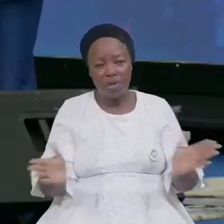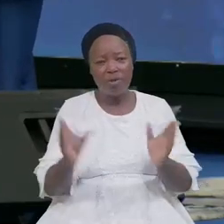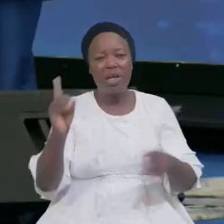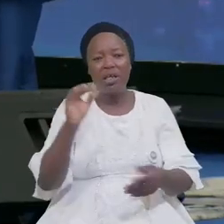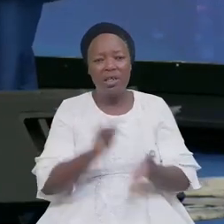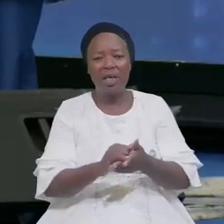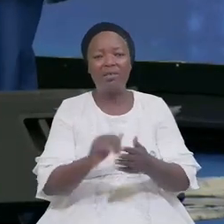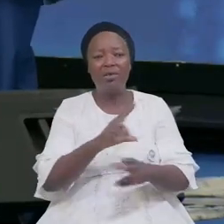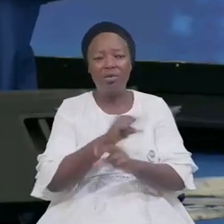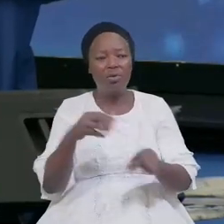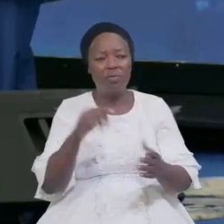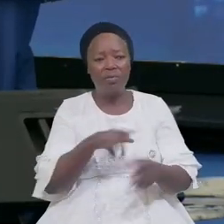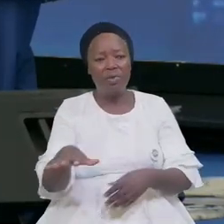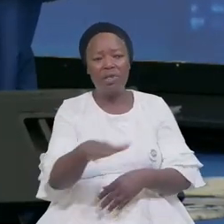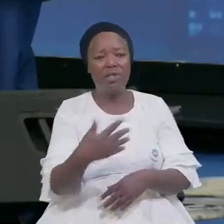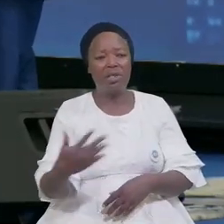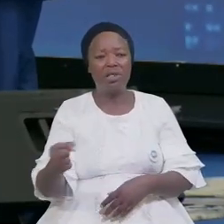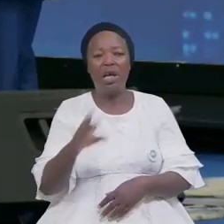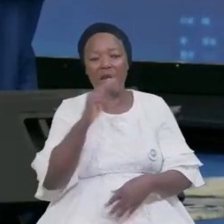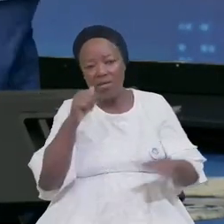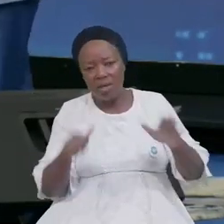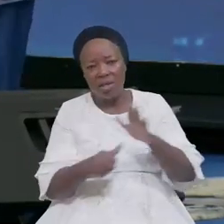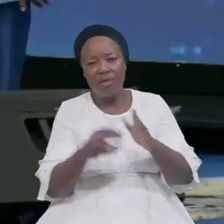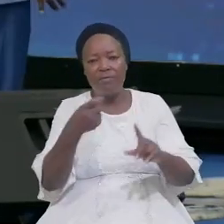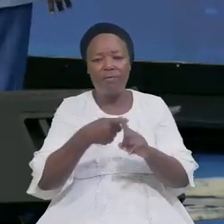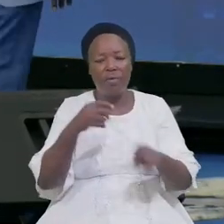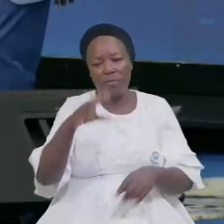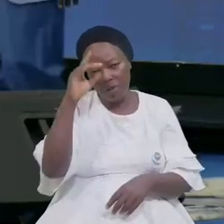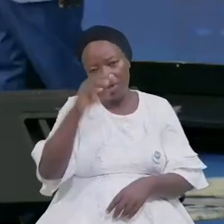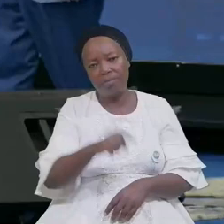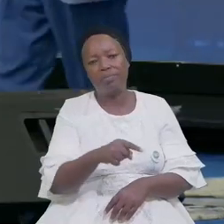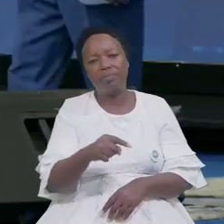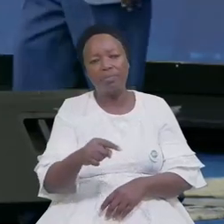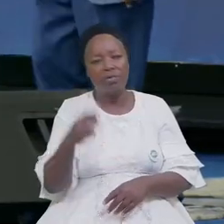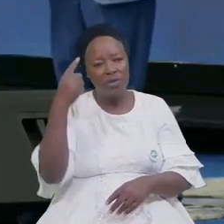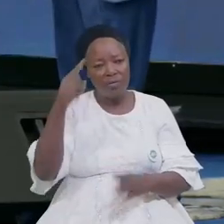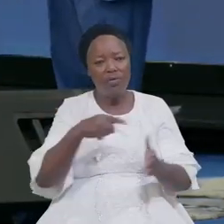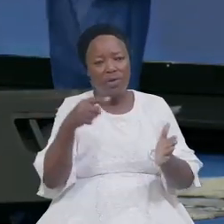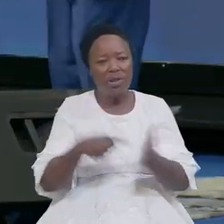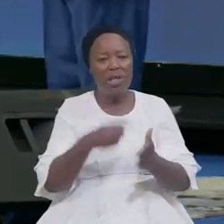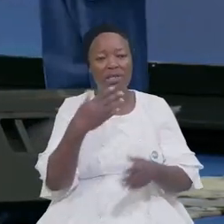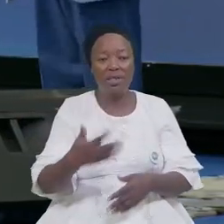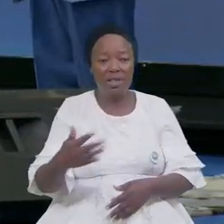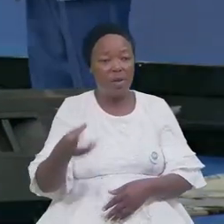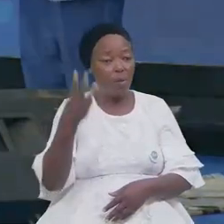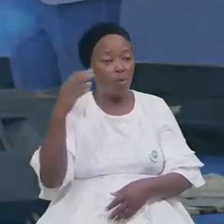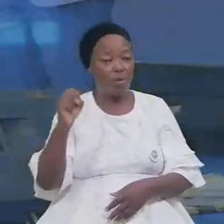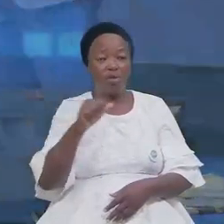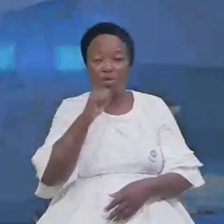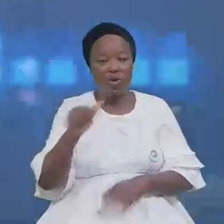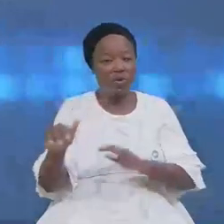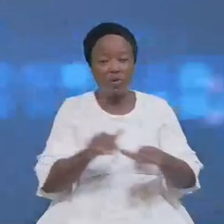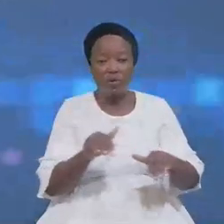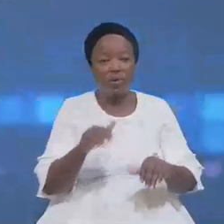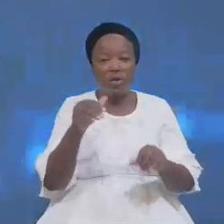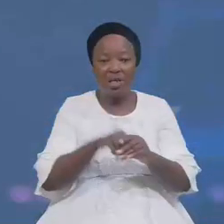suis persuadé qu'il n'en ignore aucune, puisque ce n'est pas en cachette qu'elles